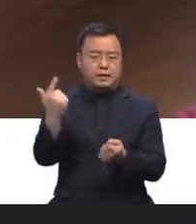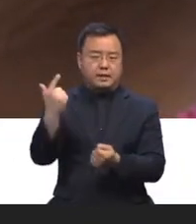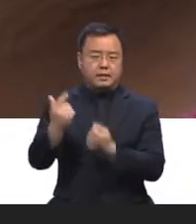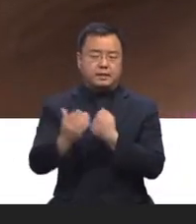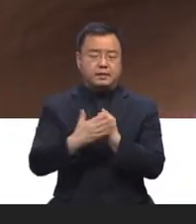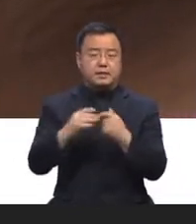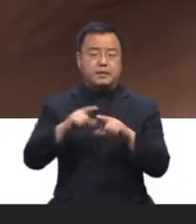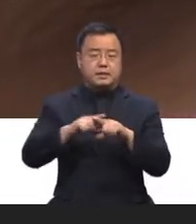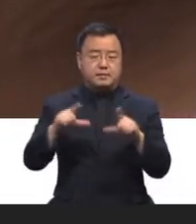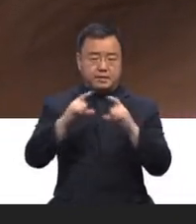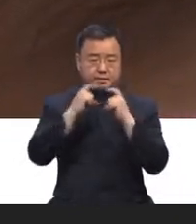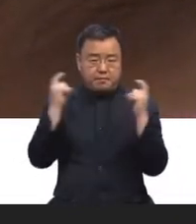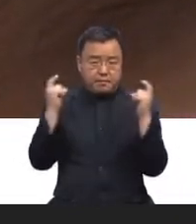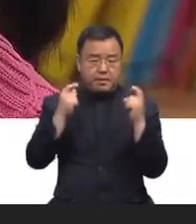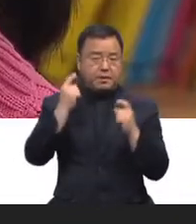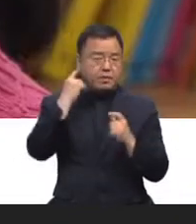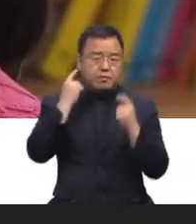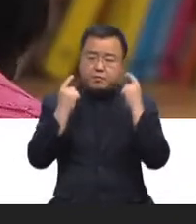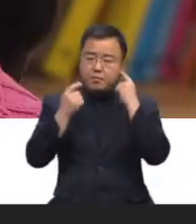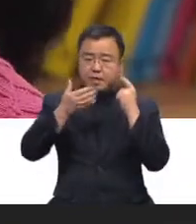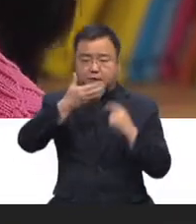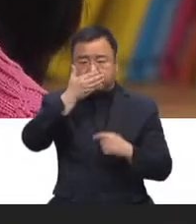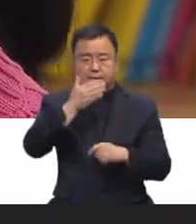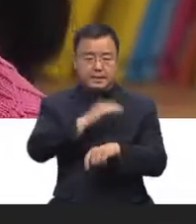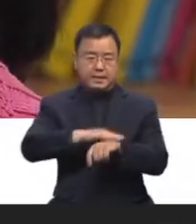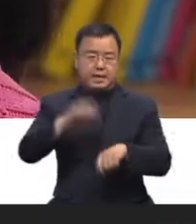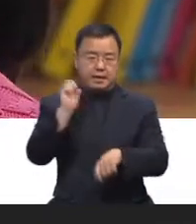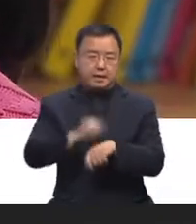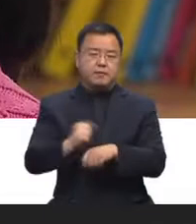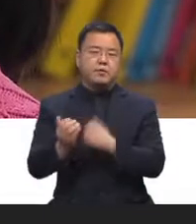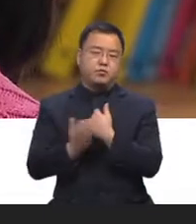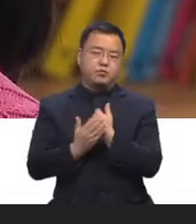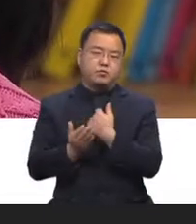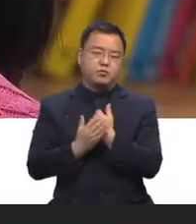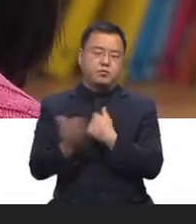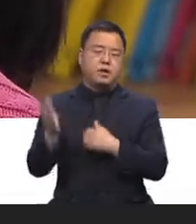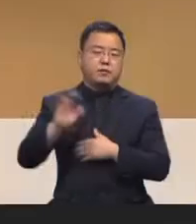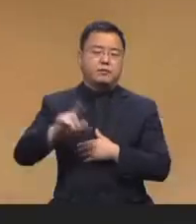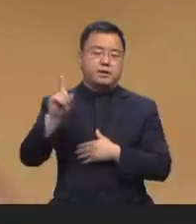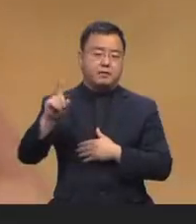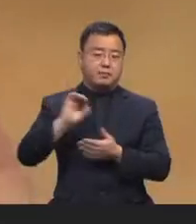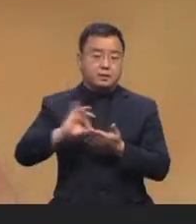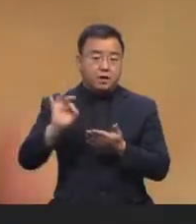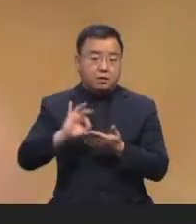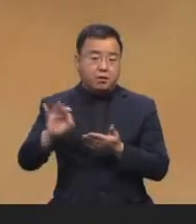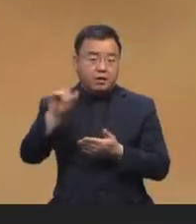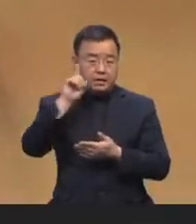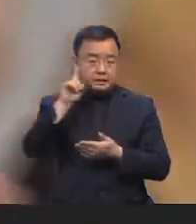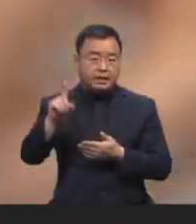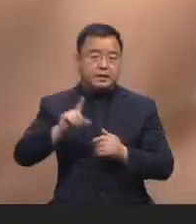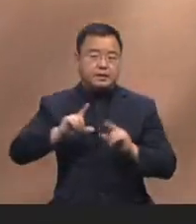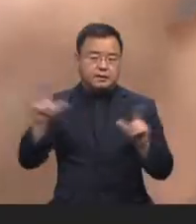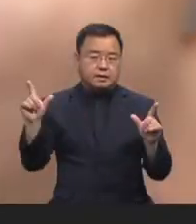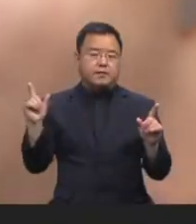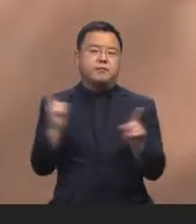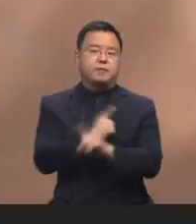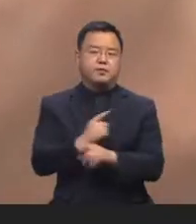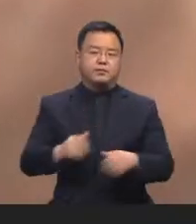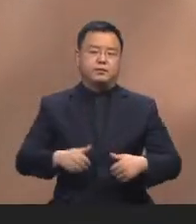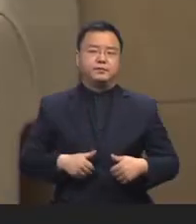호와 입을 잘 밀착해 쓴다면 도움이 됩니다 다만 한 번 쓴 마스크는 다음 날은 반드시 교체 하는게